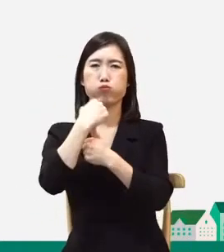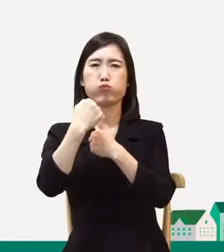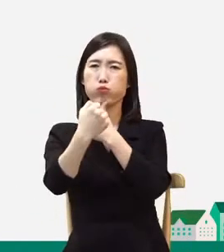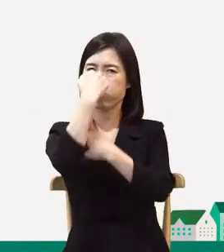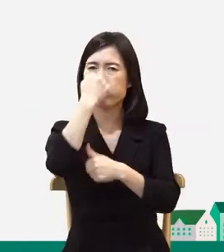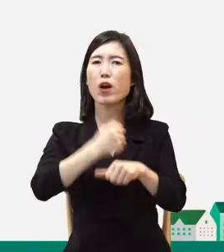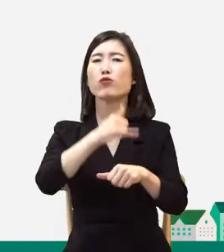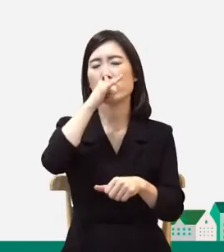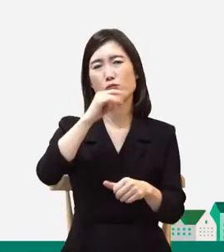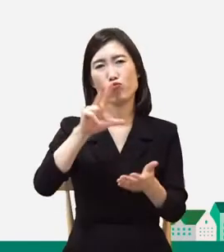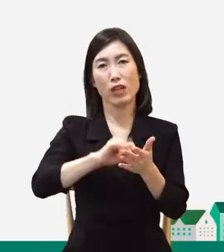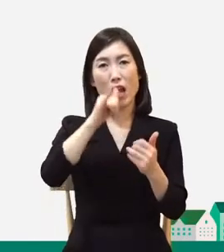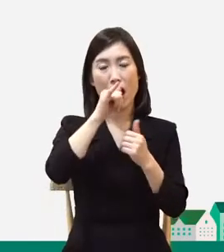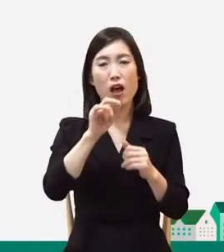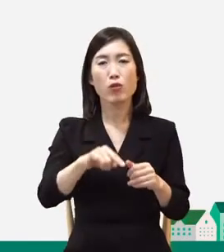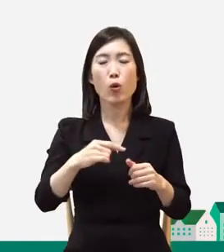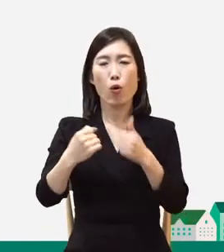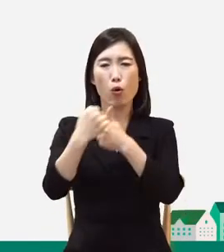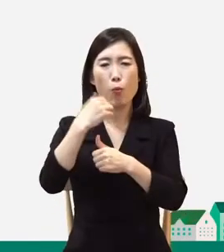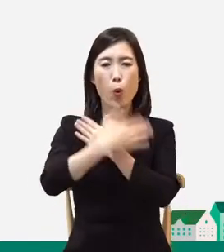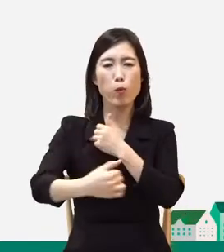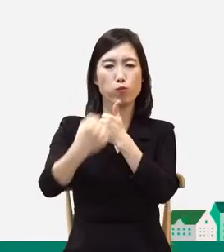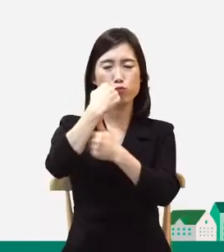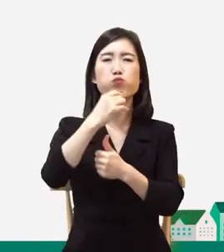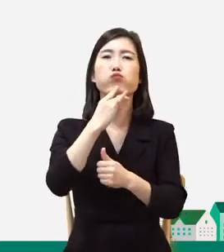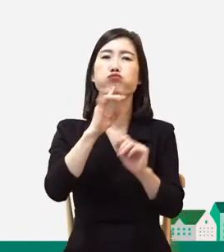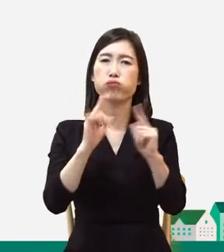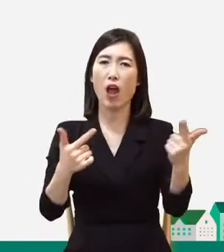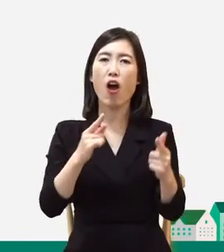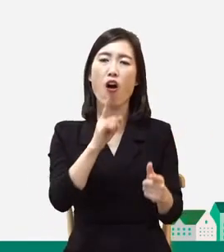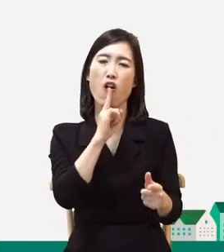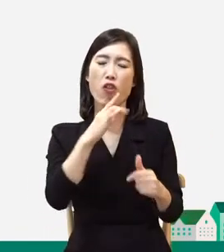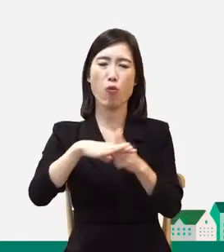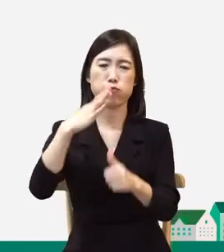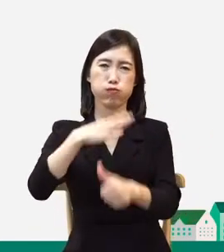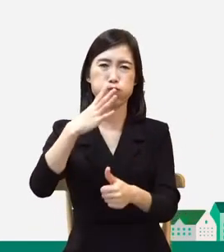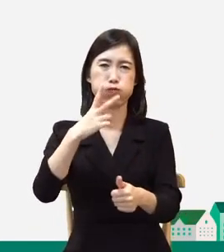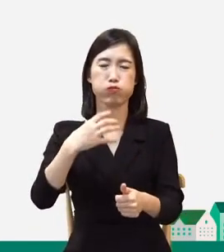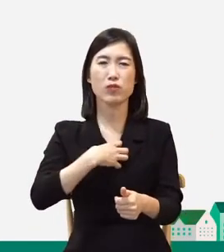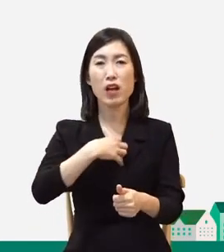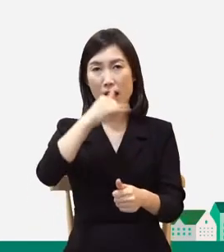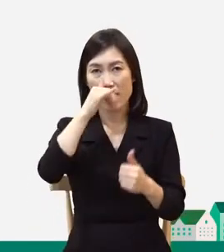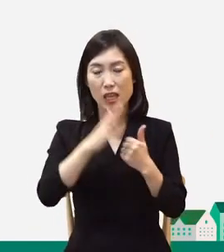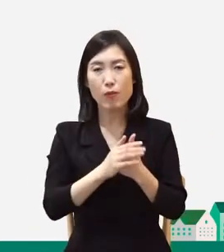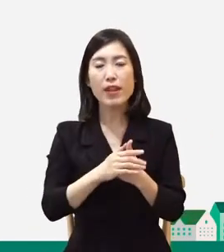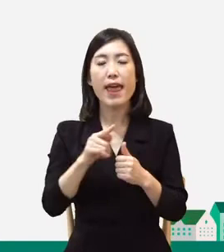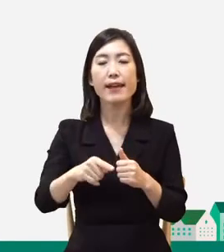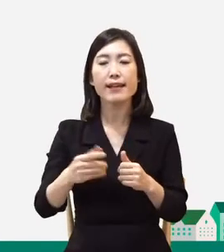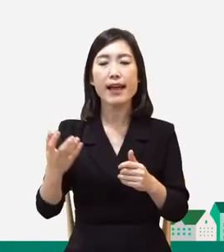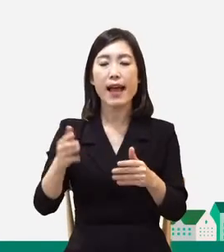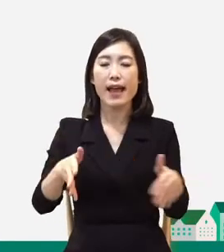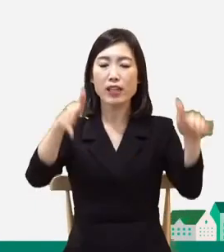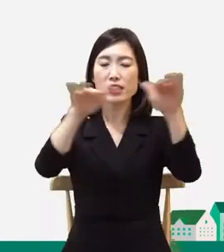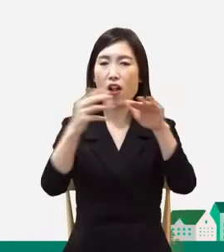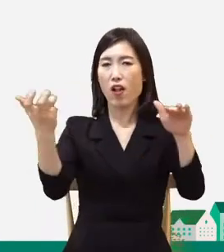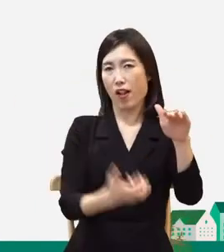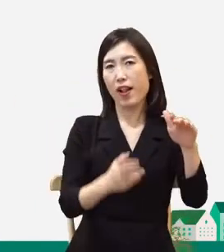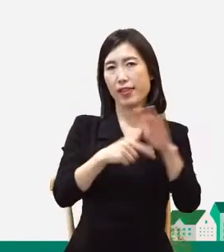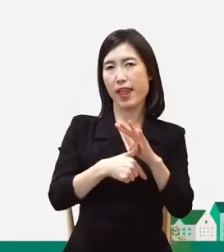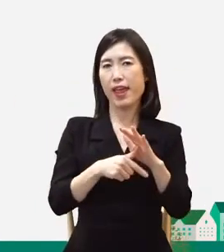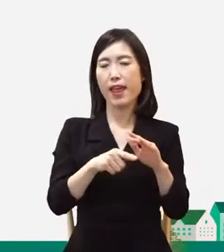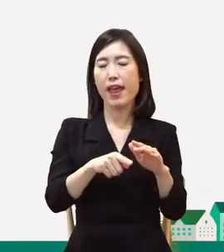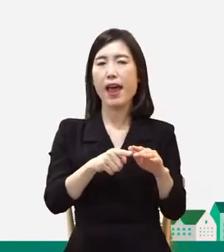존재하고 있습니다. 지원주택에서 안정적인 서비스를 제공하기 위해서는 입주민들뿐만 아니고